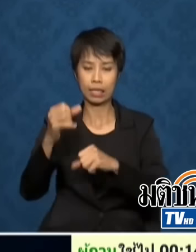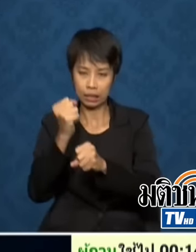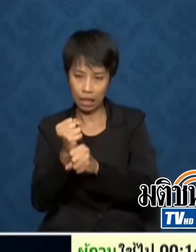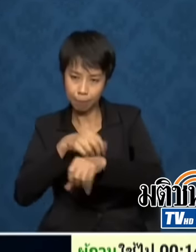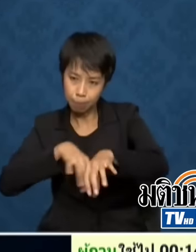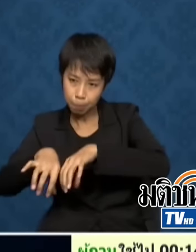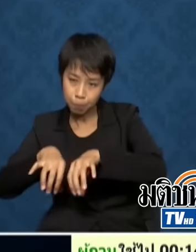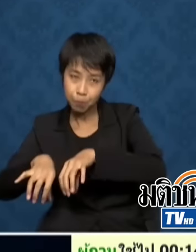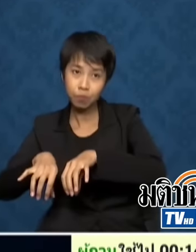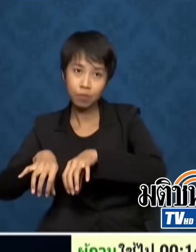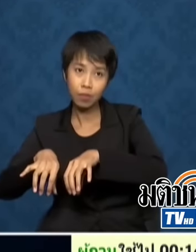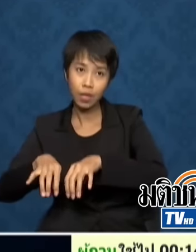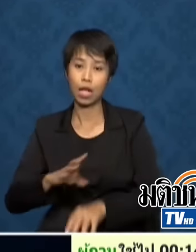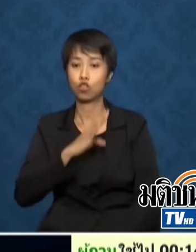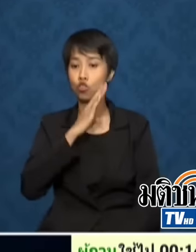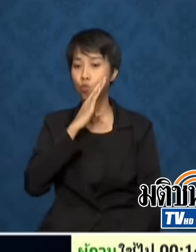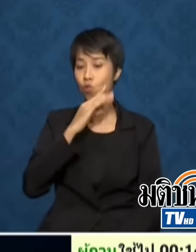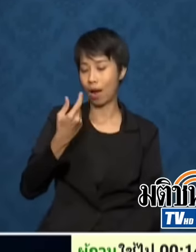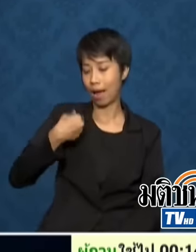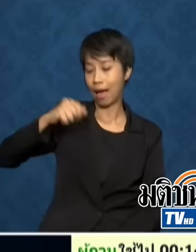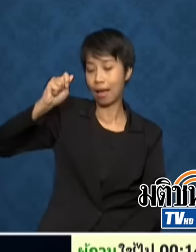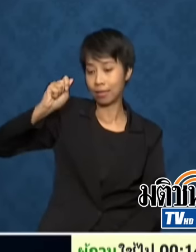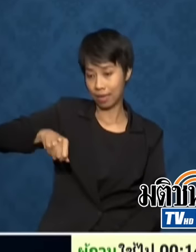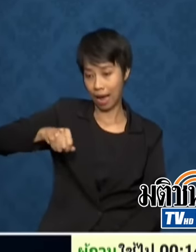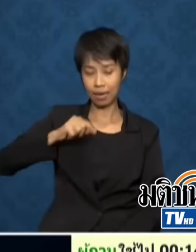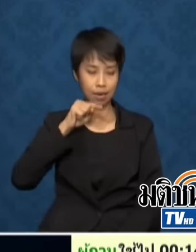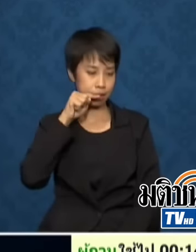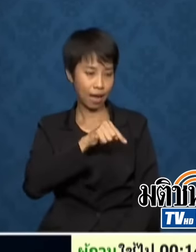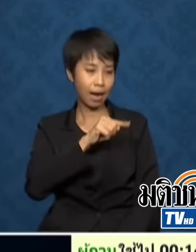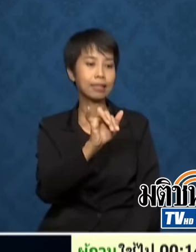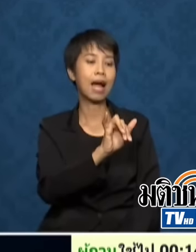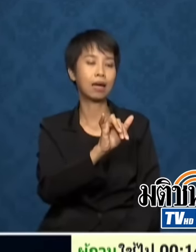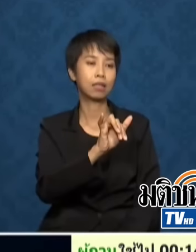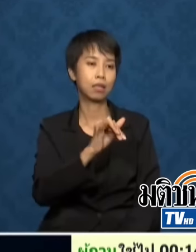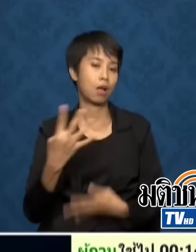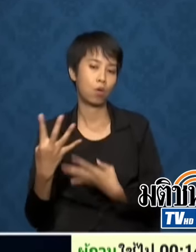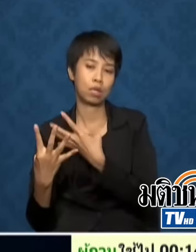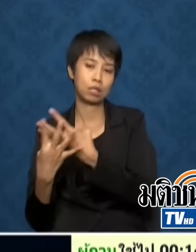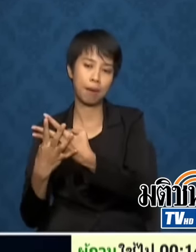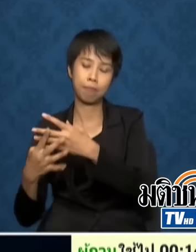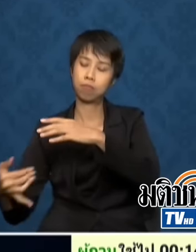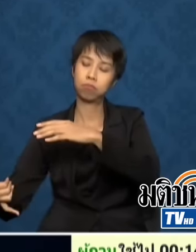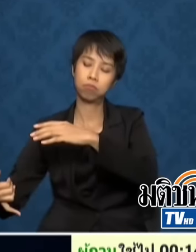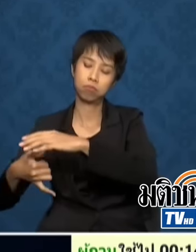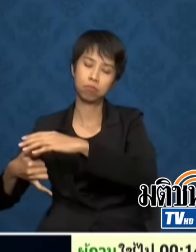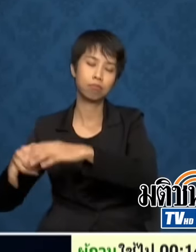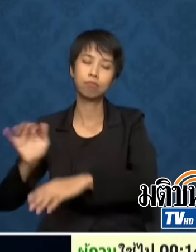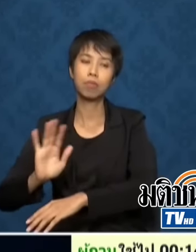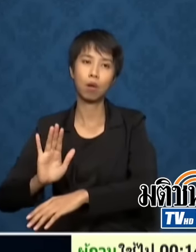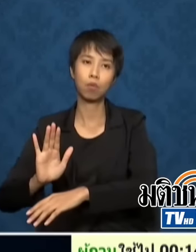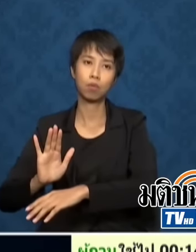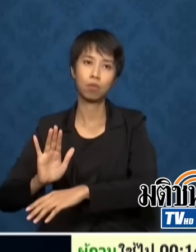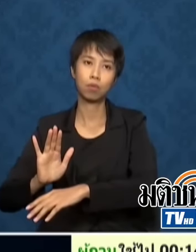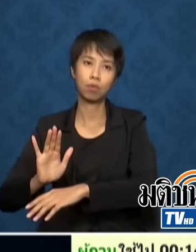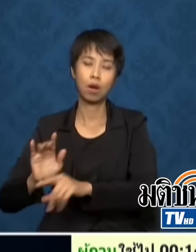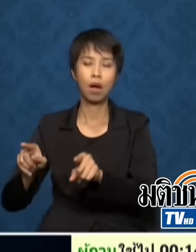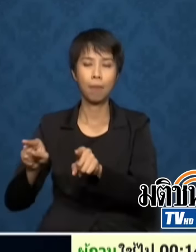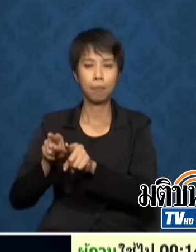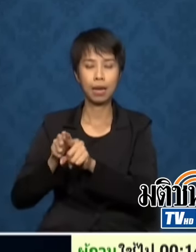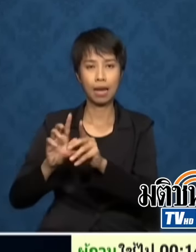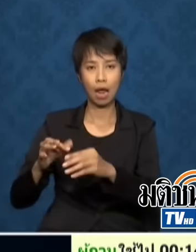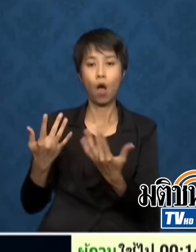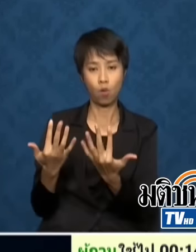ผู้ที่ศาลยังไม่ตัดสินจะไม่ให้มาอยู่เรือนจำจะให้เป็น